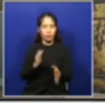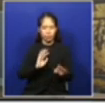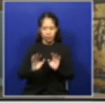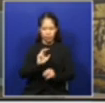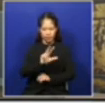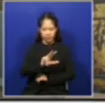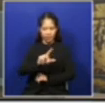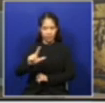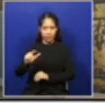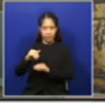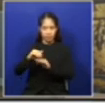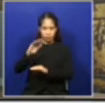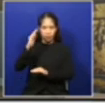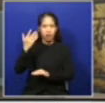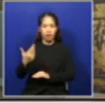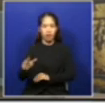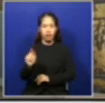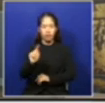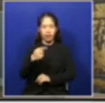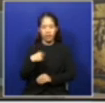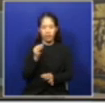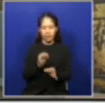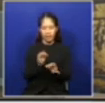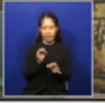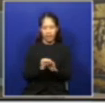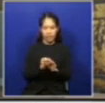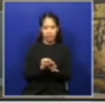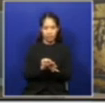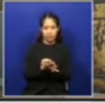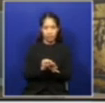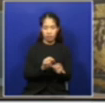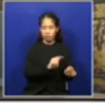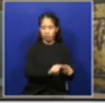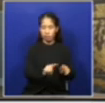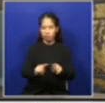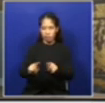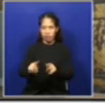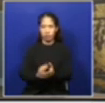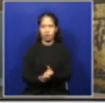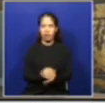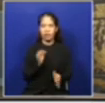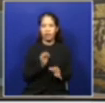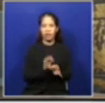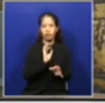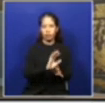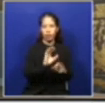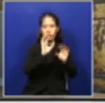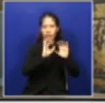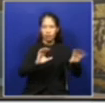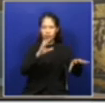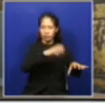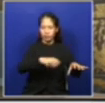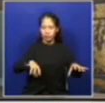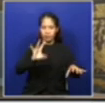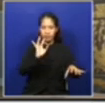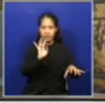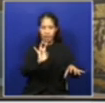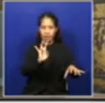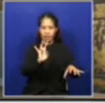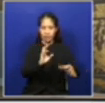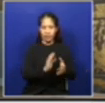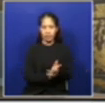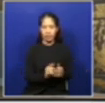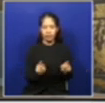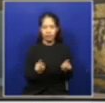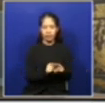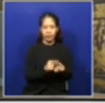กว่ารายและให้ธนาคารพาณิชย์ที่เรียกว่าธนาคารของรัฐ7แห่งที่เป็นธนาคารเฉพาะกิ